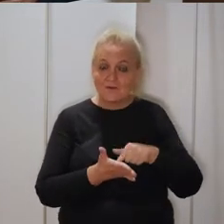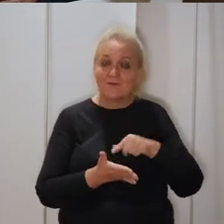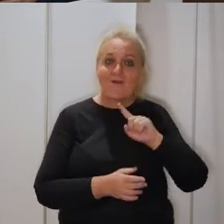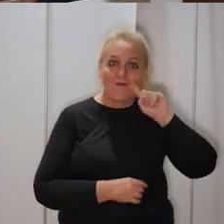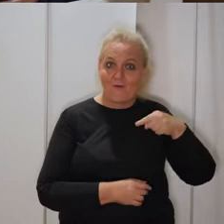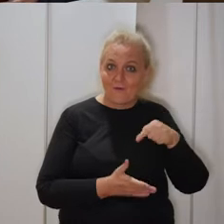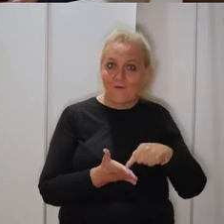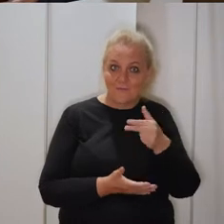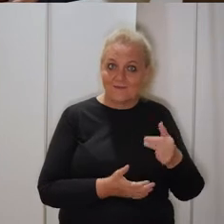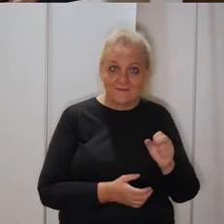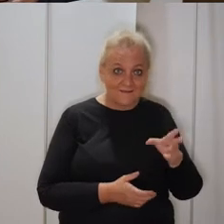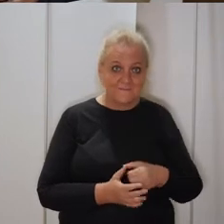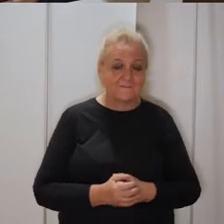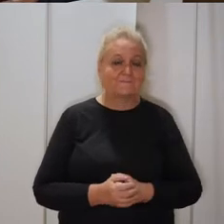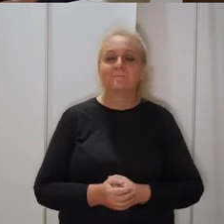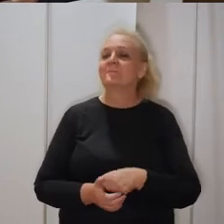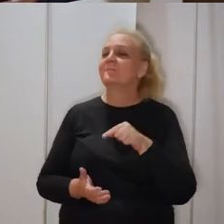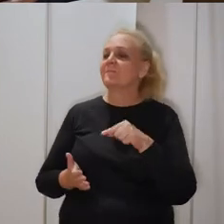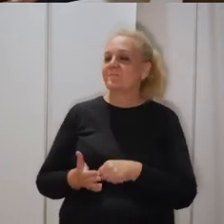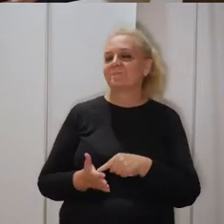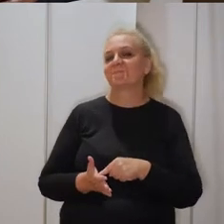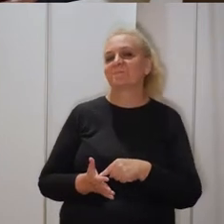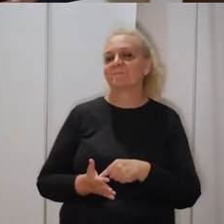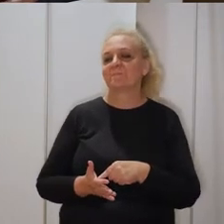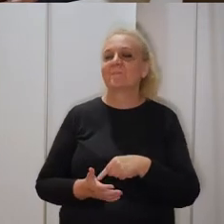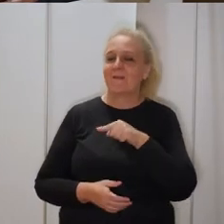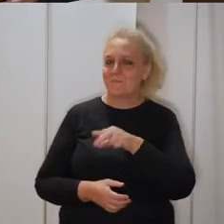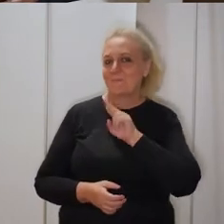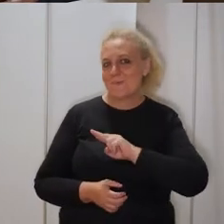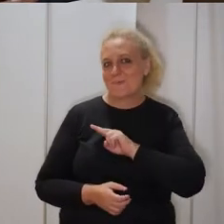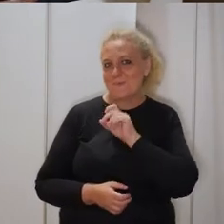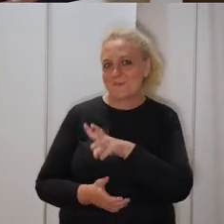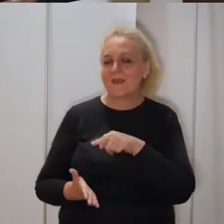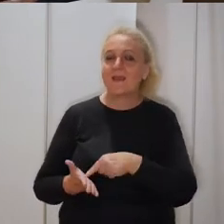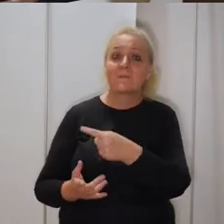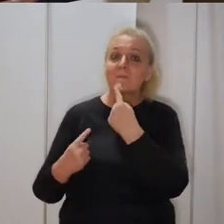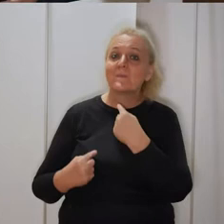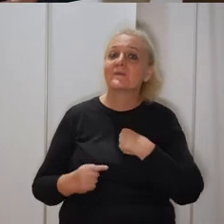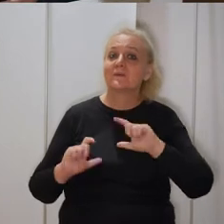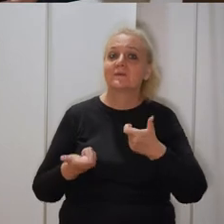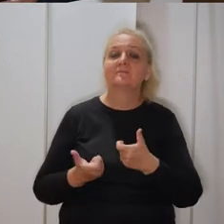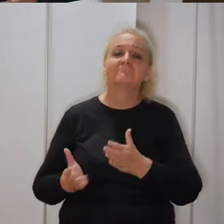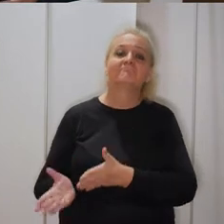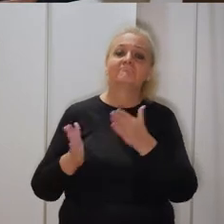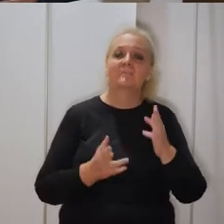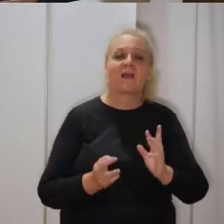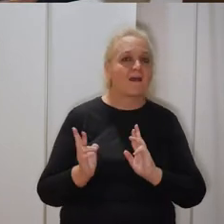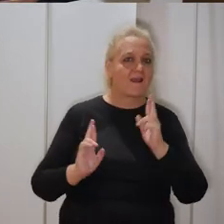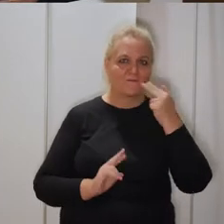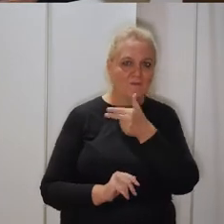komiksu. A tak, bardzo mi się spodobało, jak powiedziałaś, że przejdziemy do